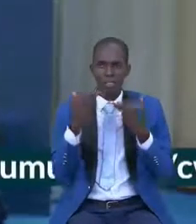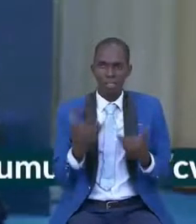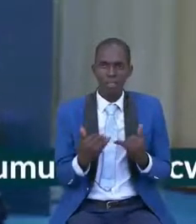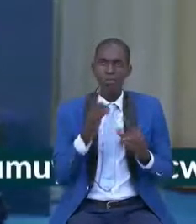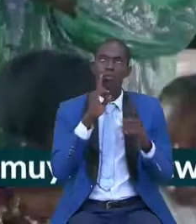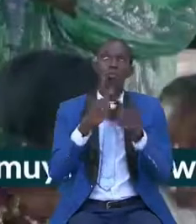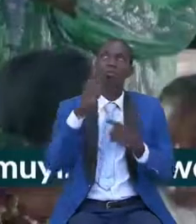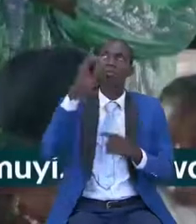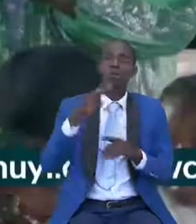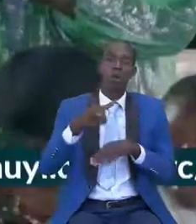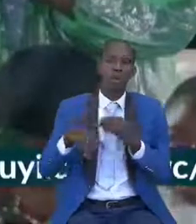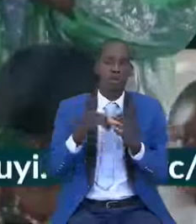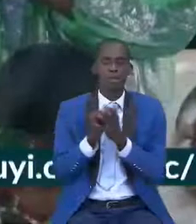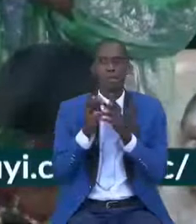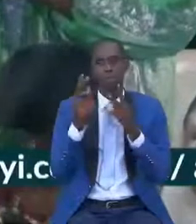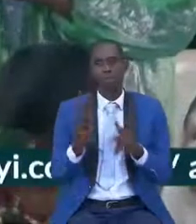faveur.